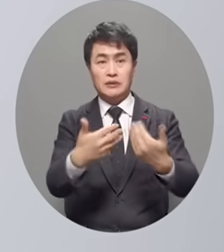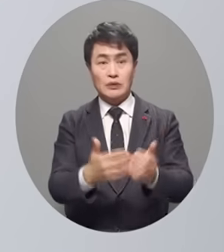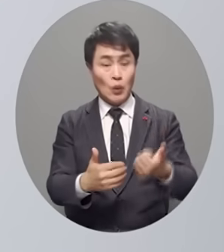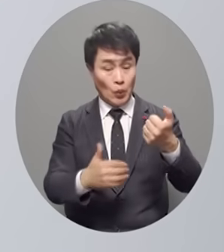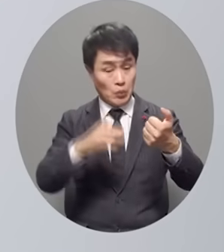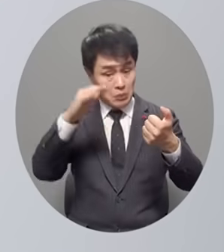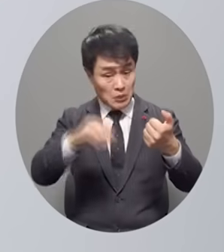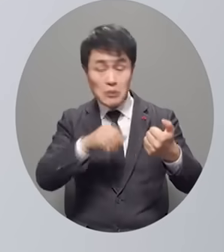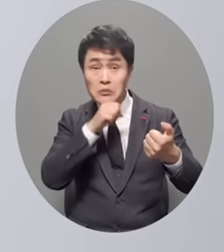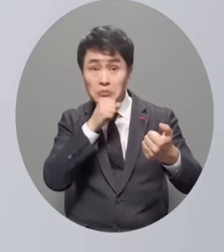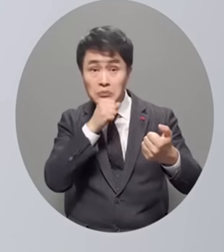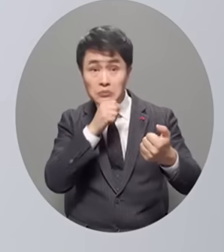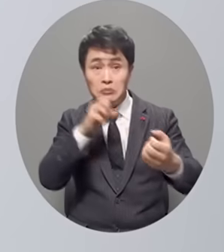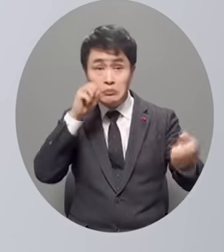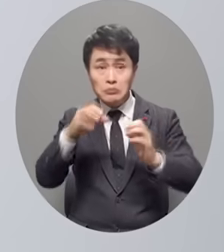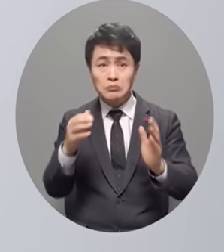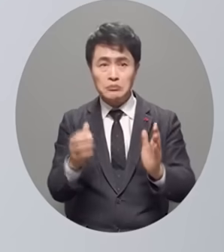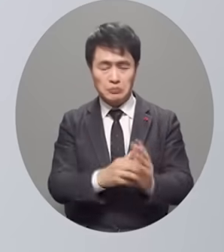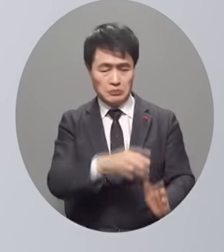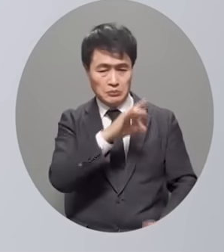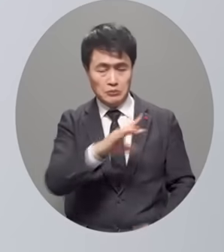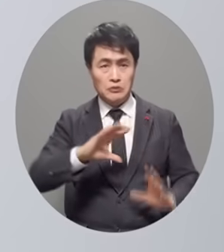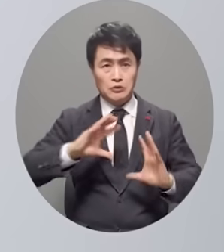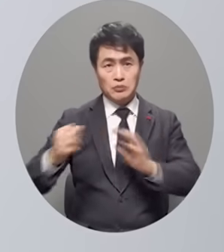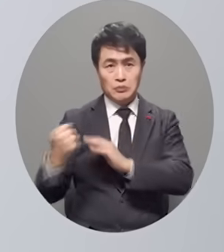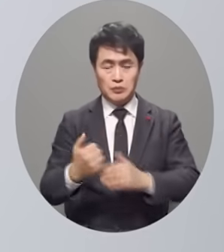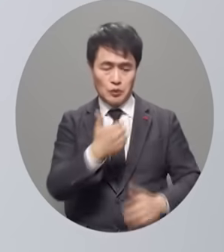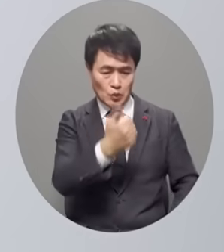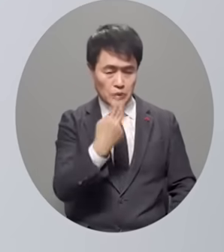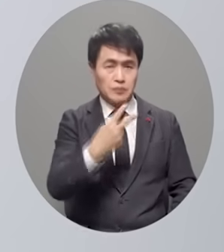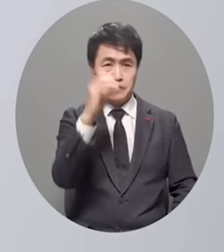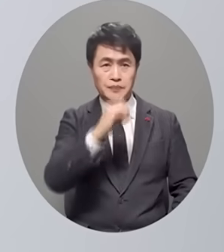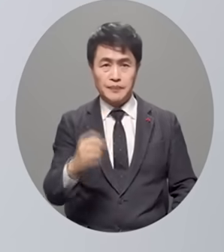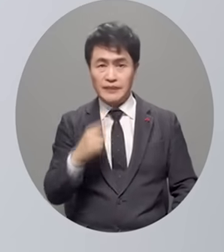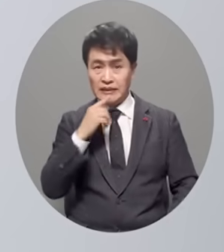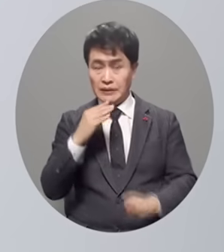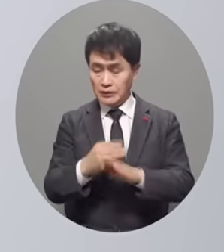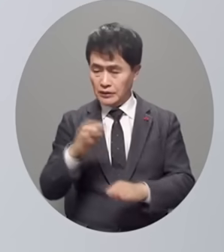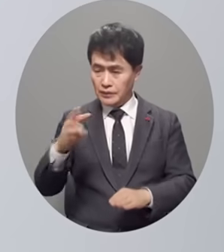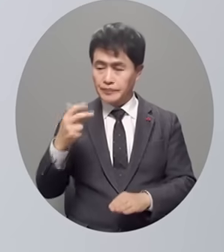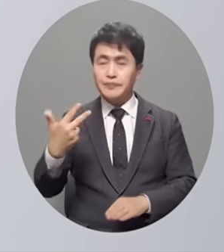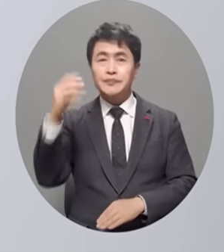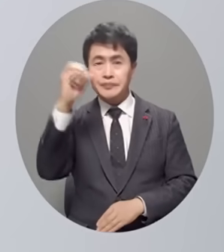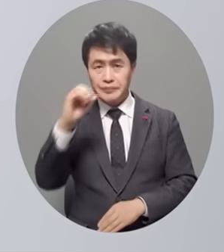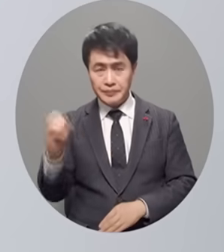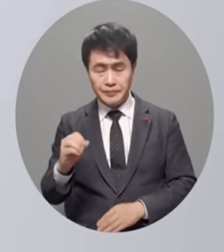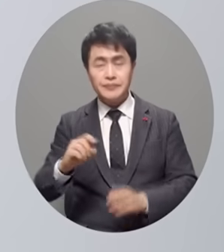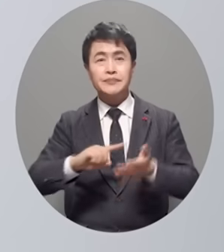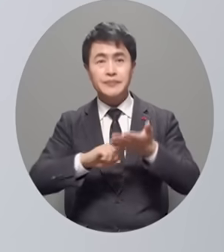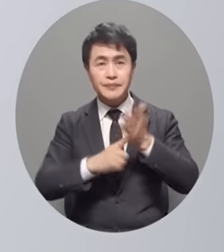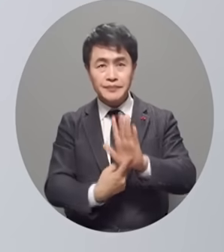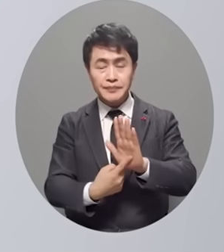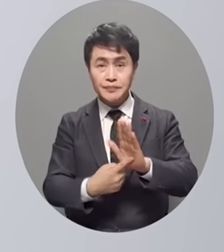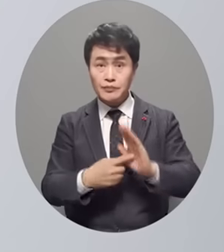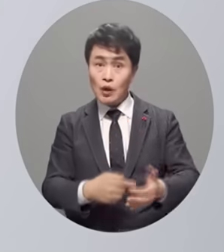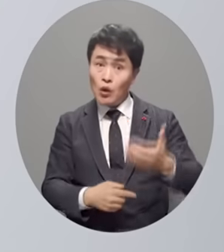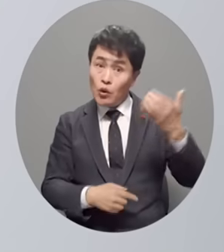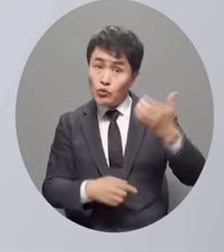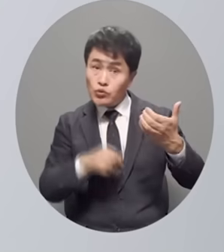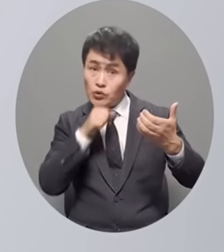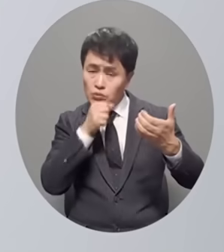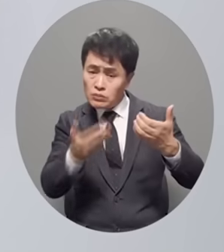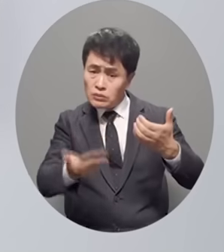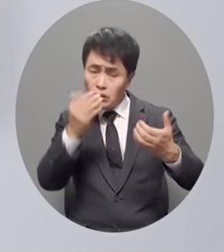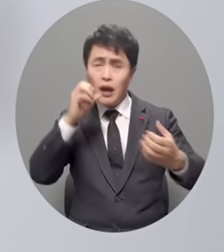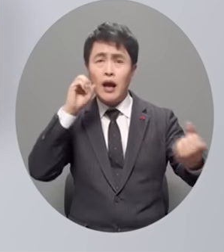미만의 점수를 준 응답자는 각각 국민의힘 52%, 민주당 37%로 나타났고 90점 이상이라고